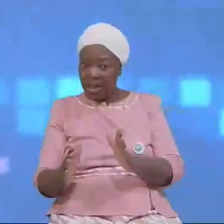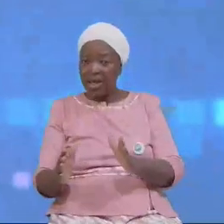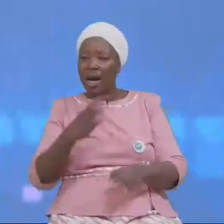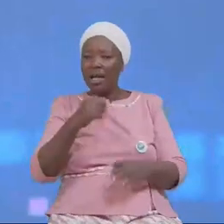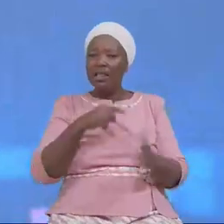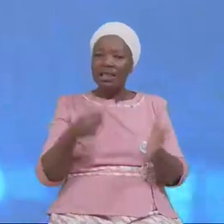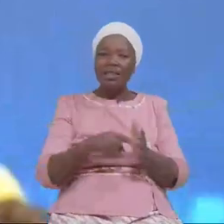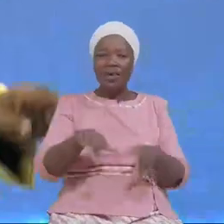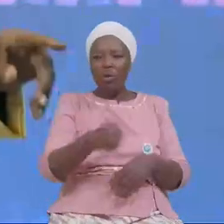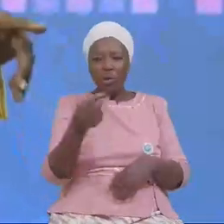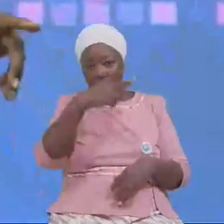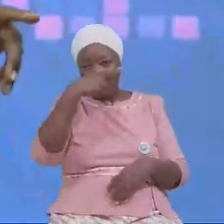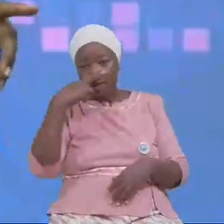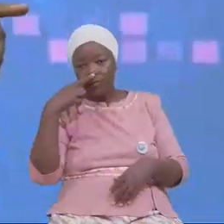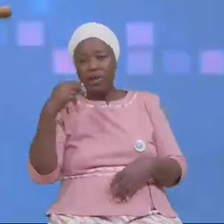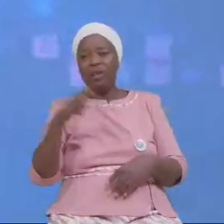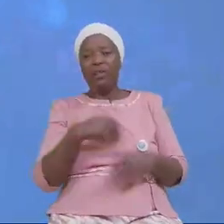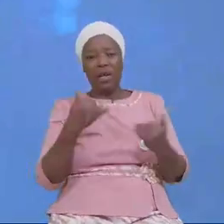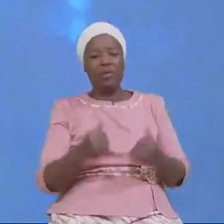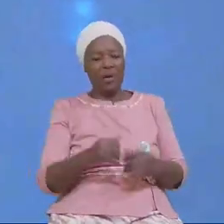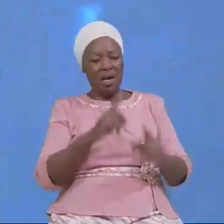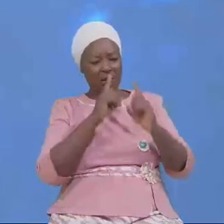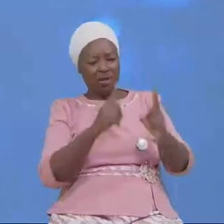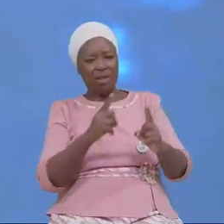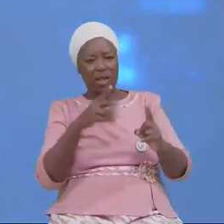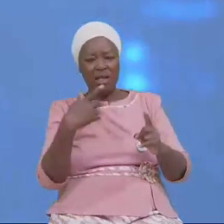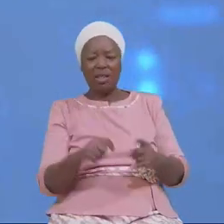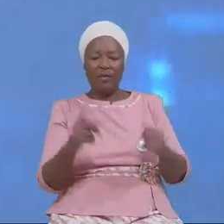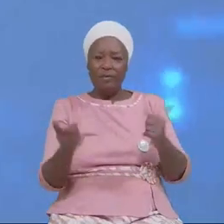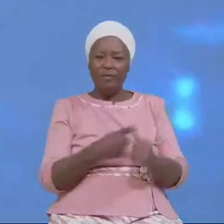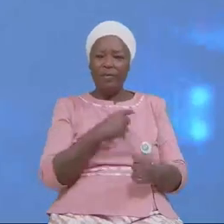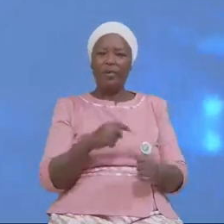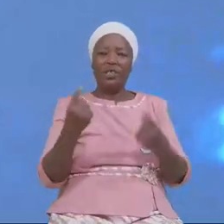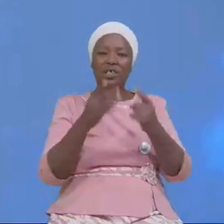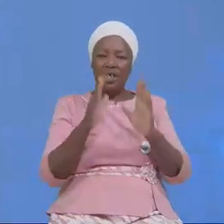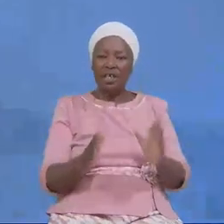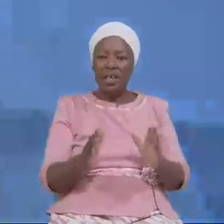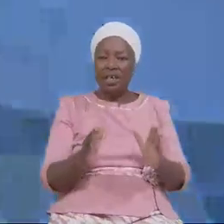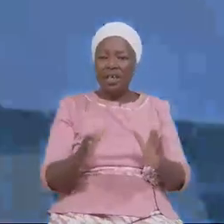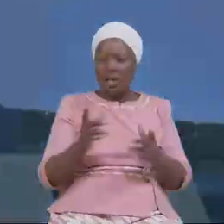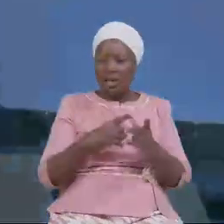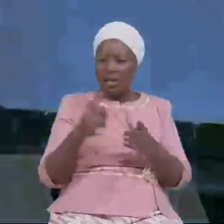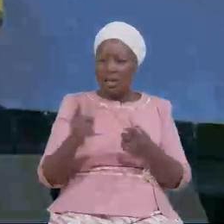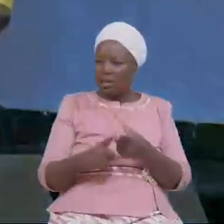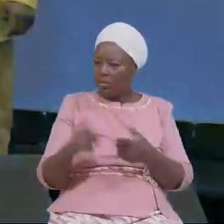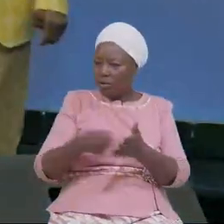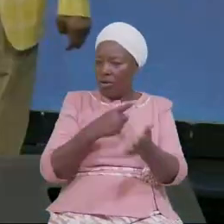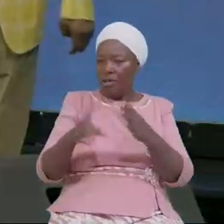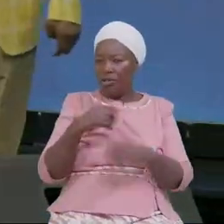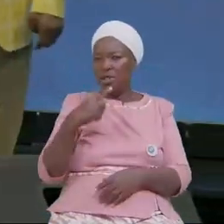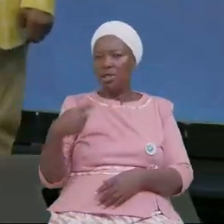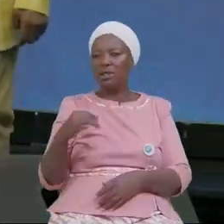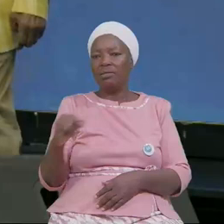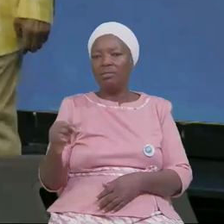un voleur, répondait au premier voleur, il a repris. Mais l'autre le